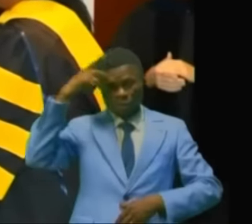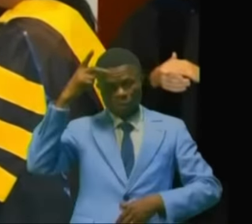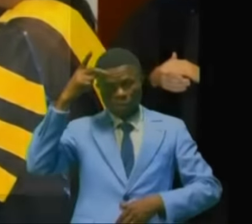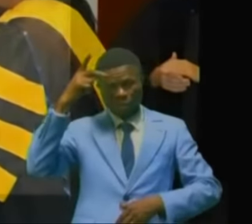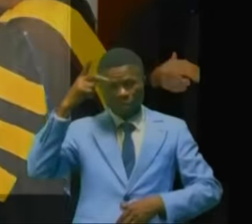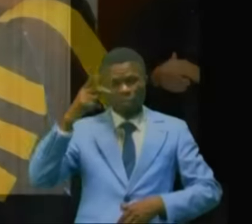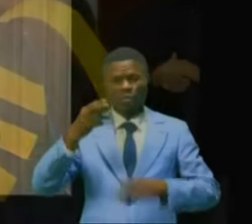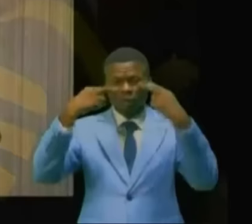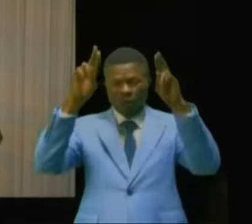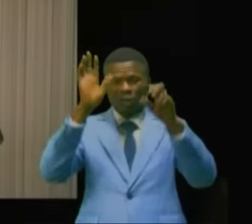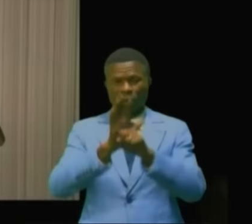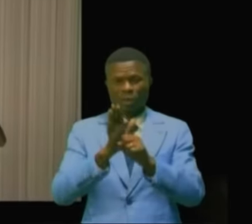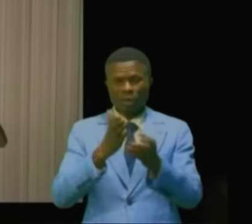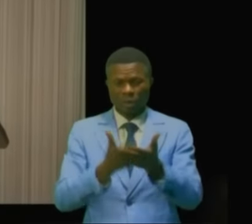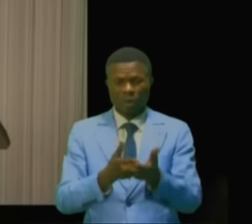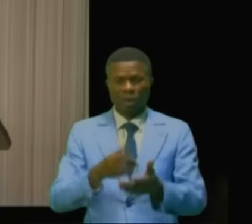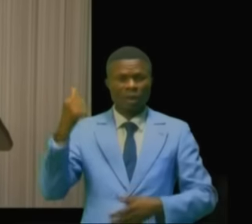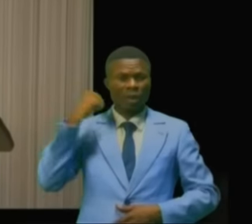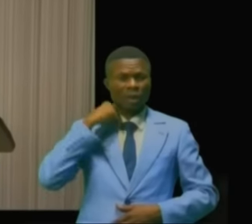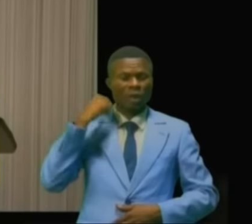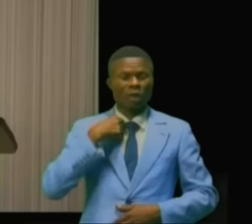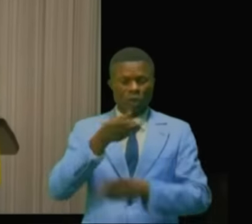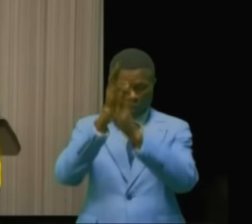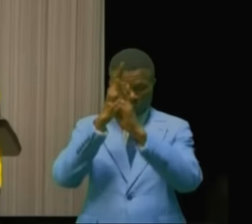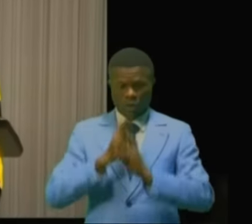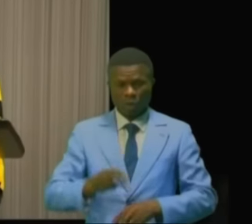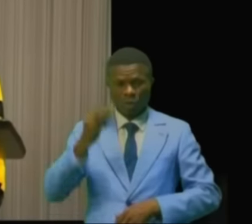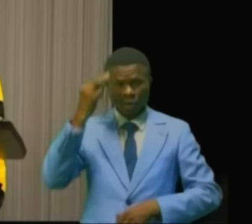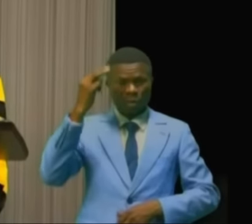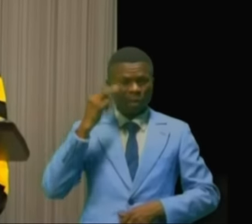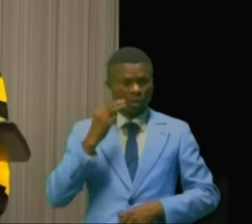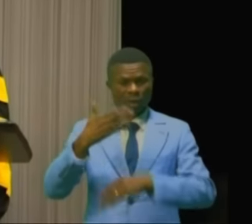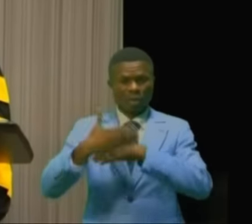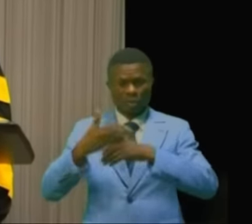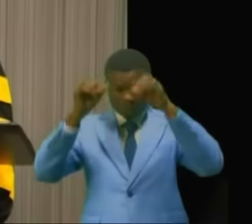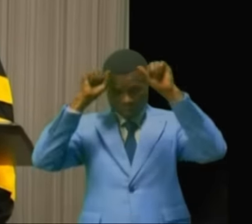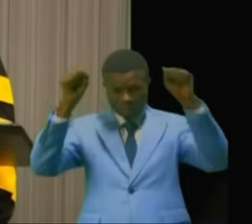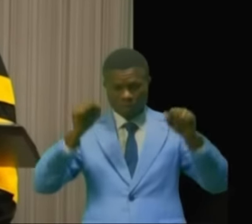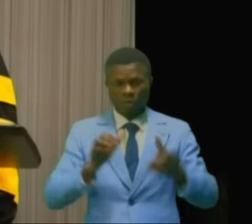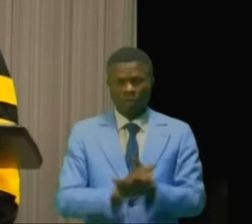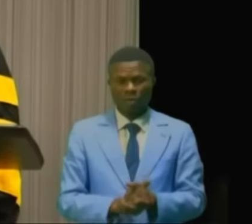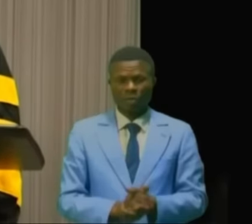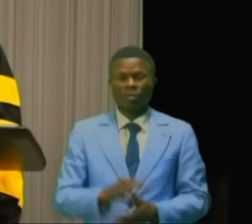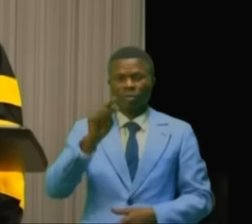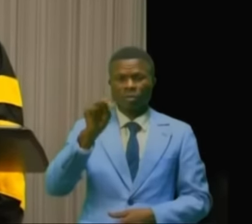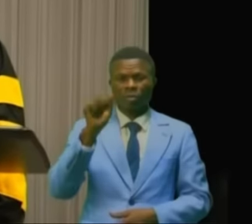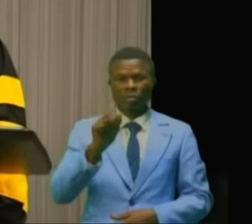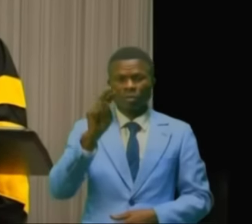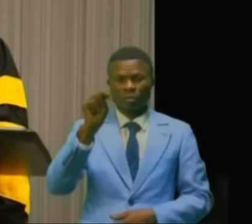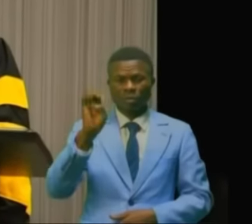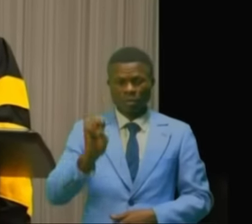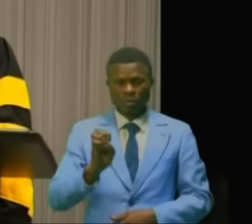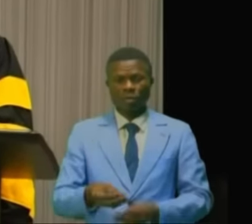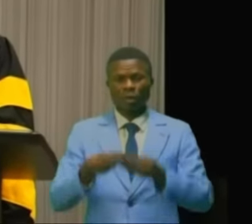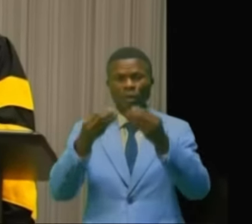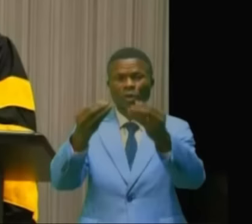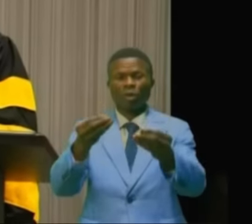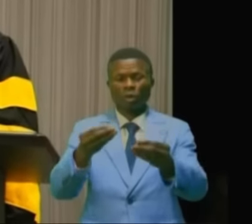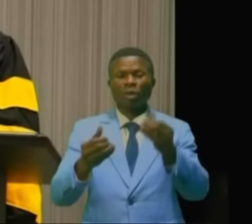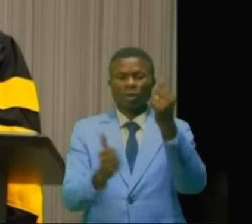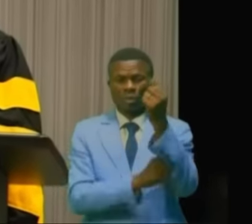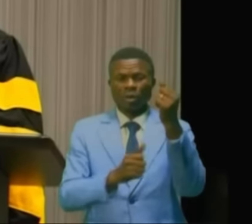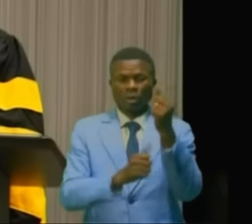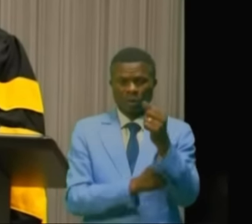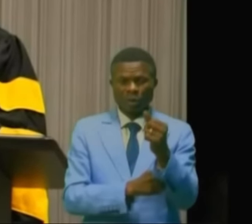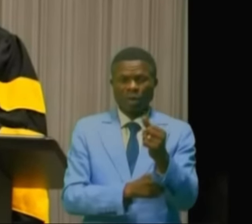de succès. Les doctorats honorifiques, a dit la ministre près des présidents, Manonina Kumbanana, sont souvent décernés aux personnes qui